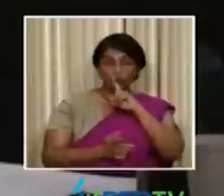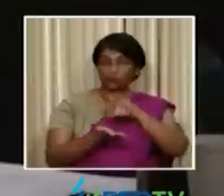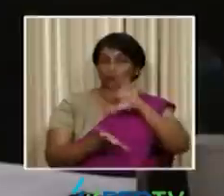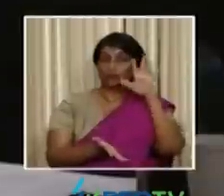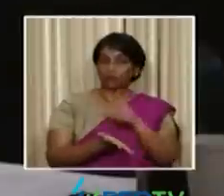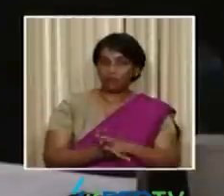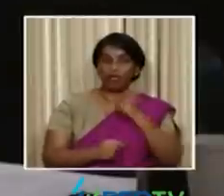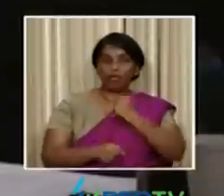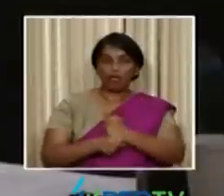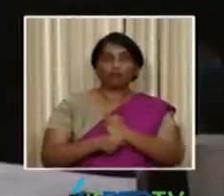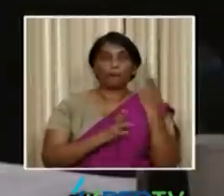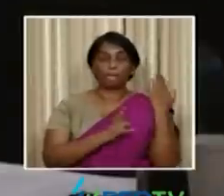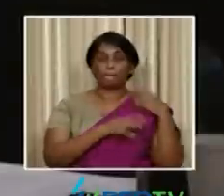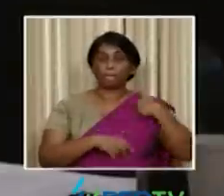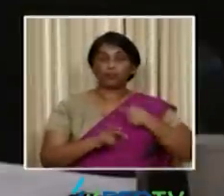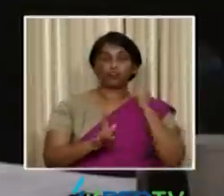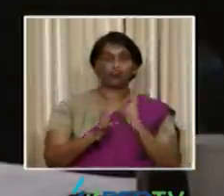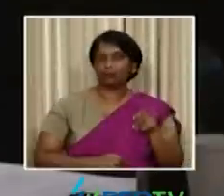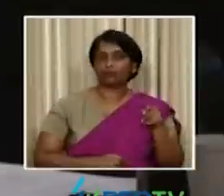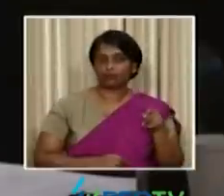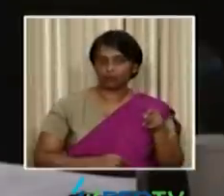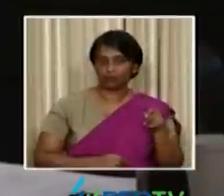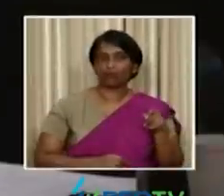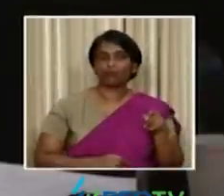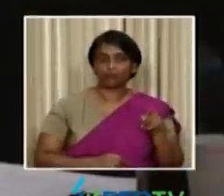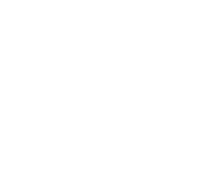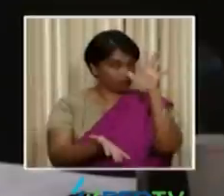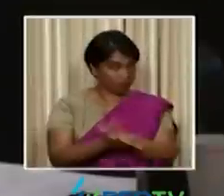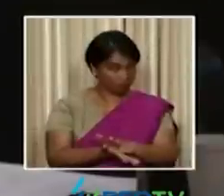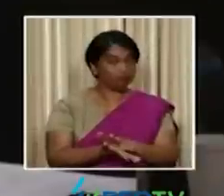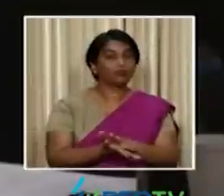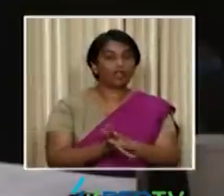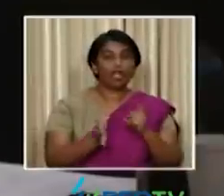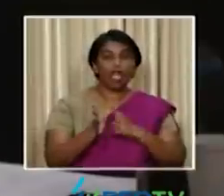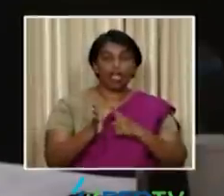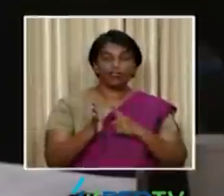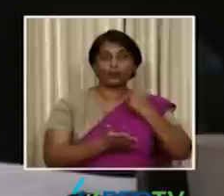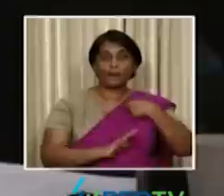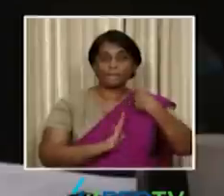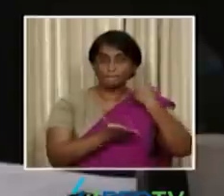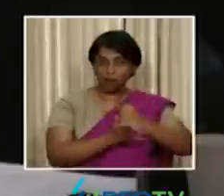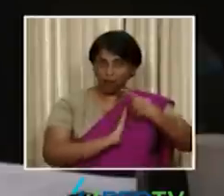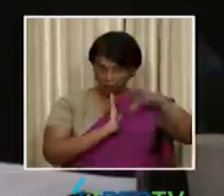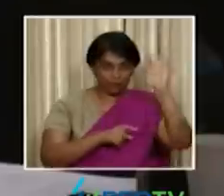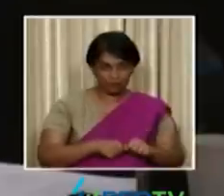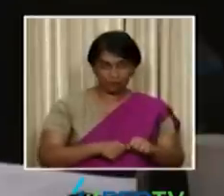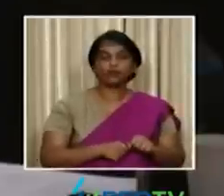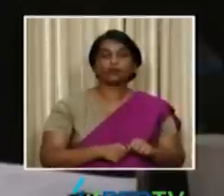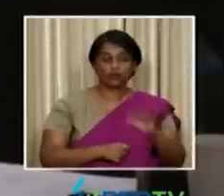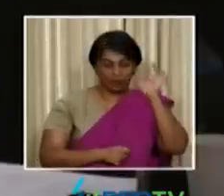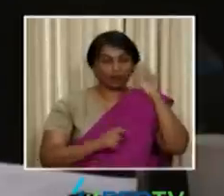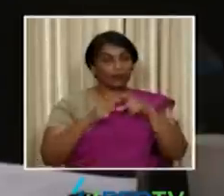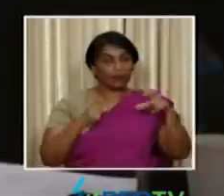කෙනෙක් ආණ්ඩුපක්ෂ ප්‍රධාන සංවිධායකයට කටයුතු කරනවා නීතිය ප්‍රශ්නද මේ නීතිය සම්මත වීම හරහා අර්ජුන මහේන්ද්‍රන් අප ලංකාවට ගේනවද නැහැ ඒවා සිද්ධ වෙන්නේ